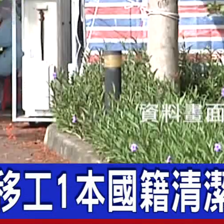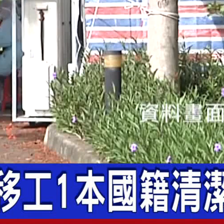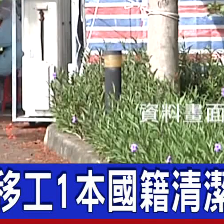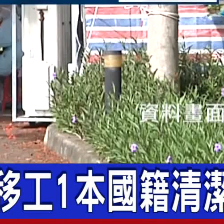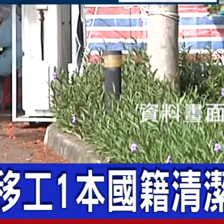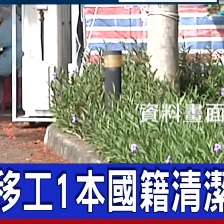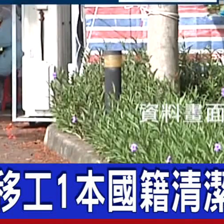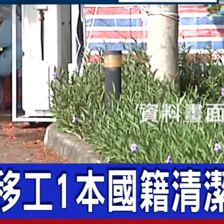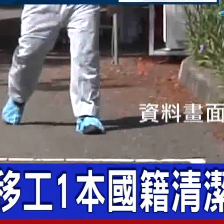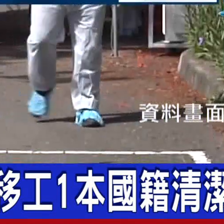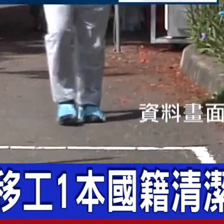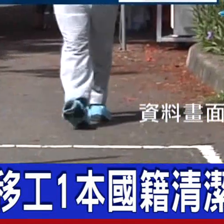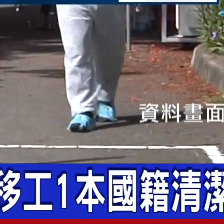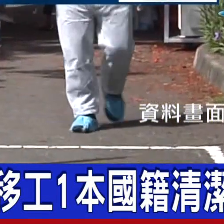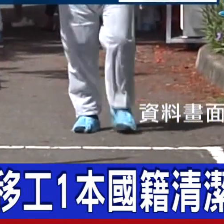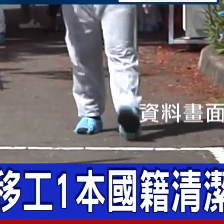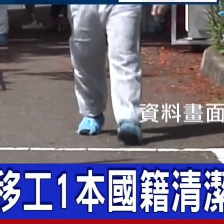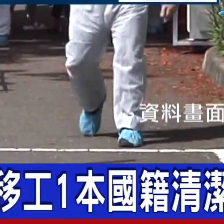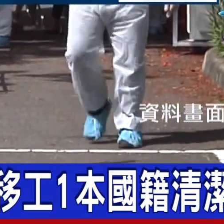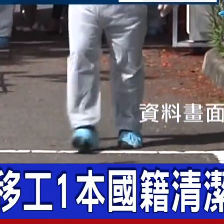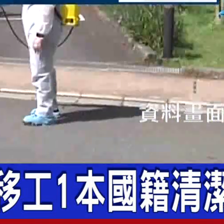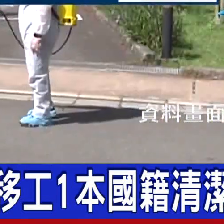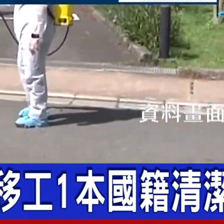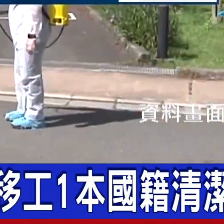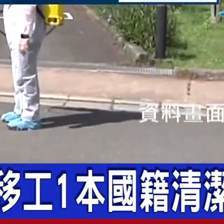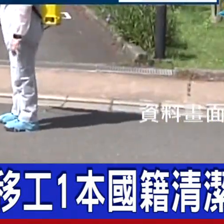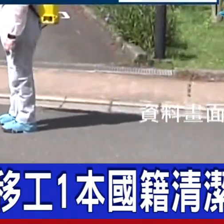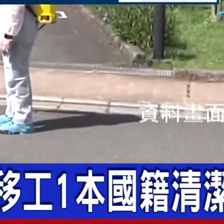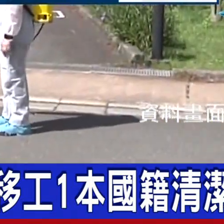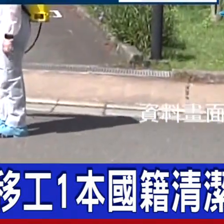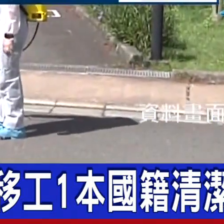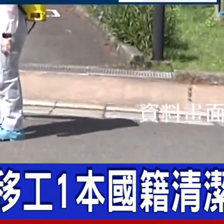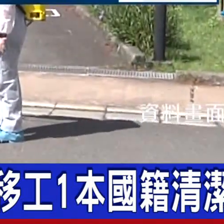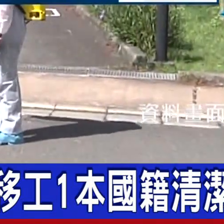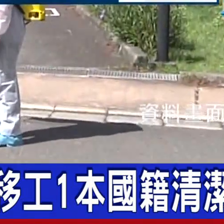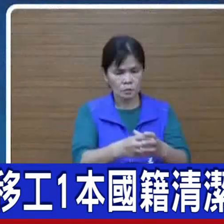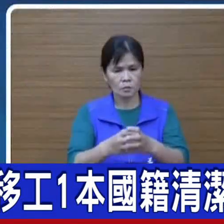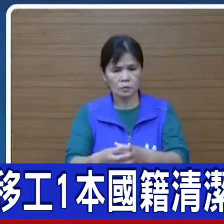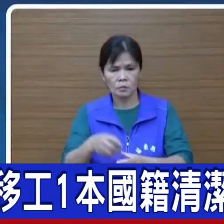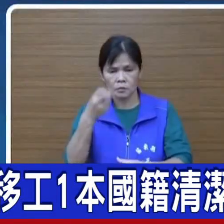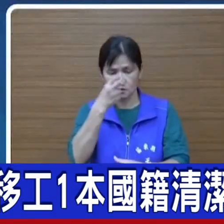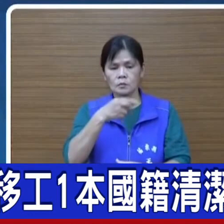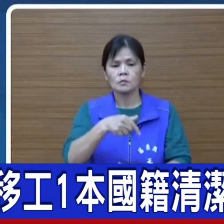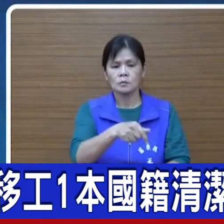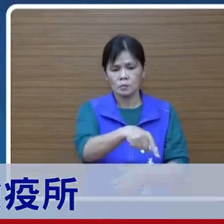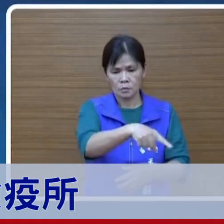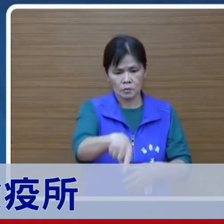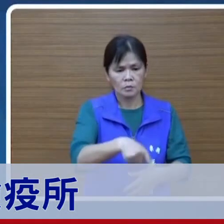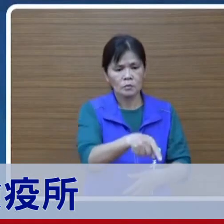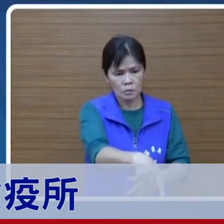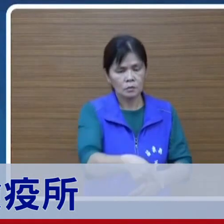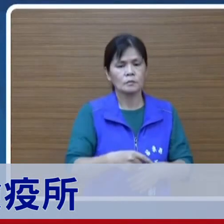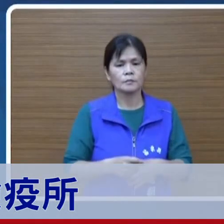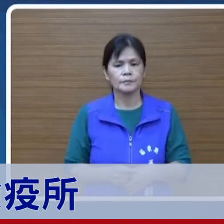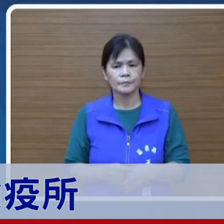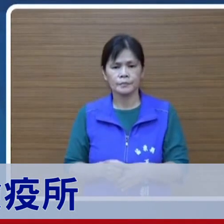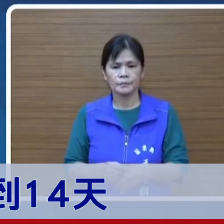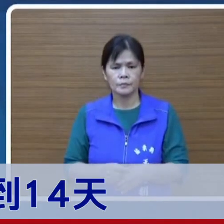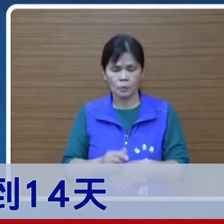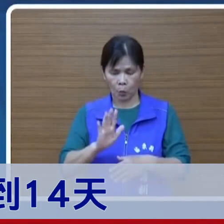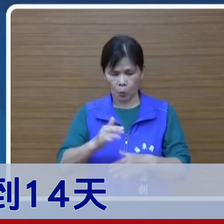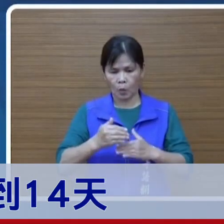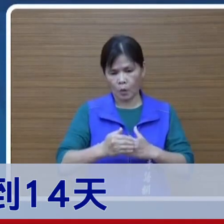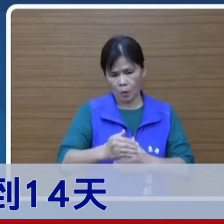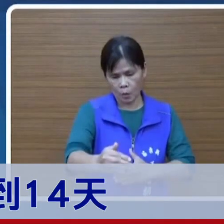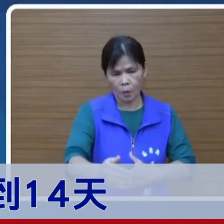籍移工，分别是金源电子17例、志邦科技12例、金鼎电子1例。 都集中于检疫所，那已隔离